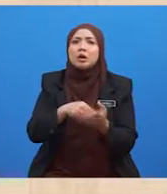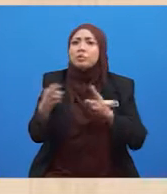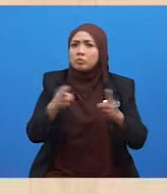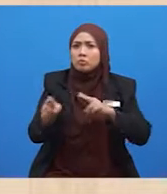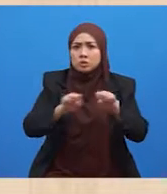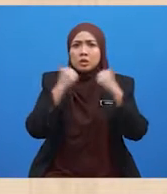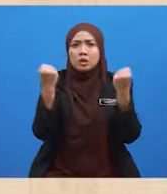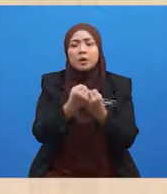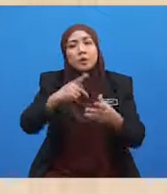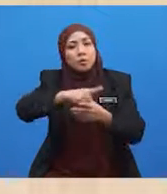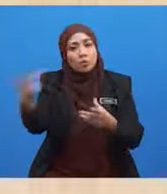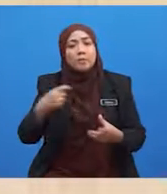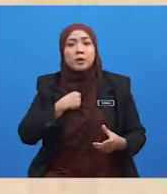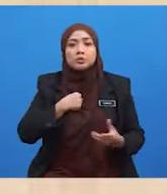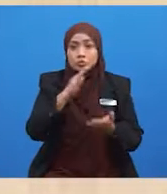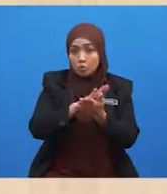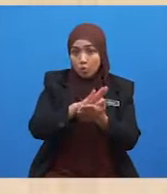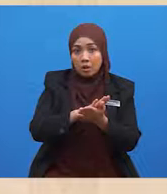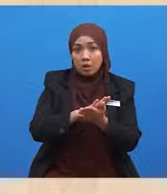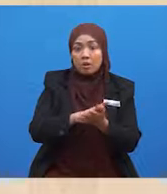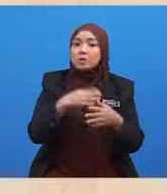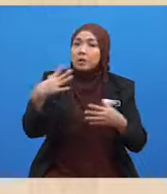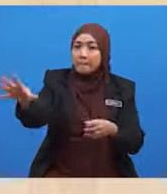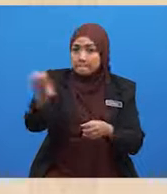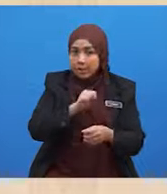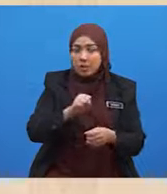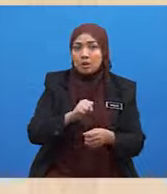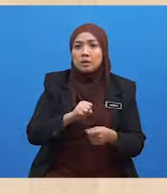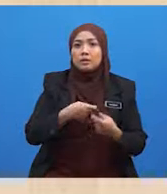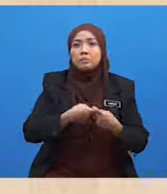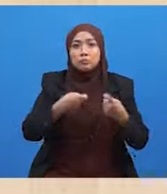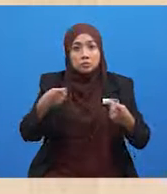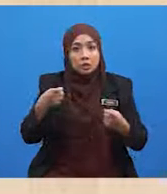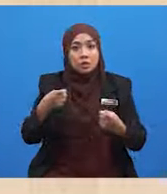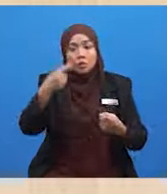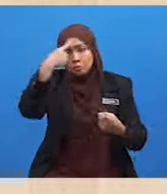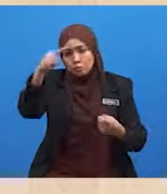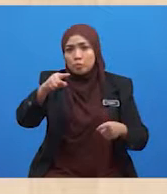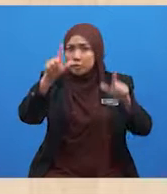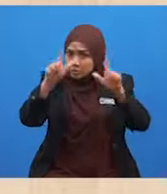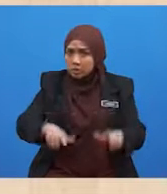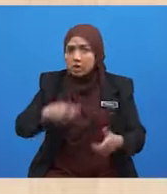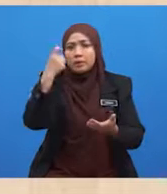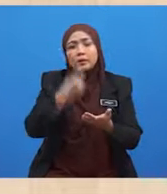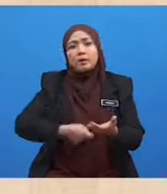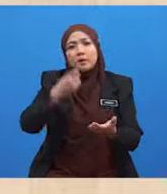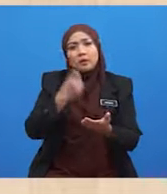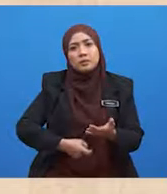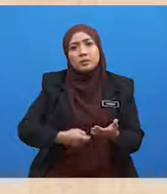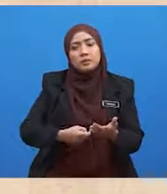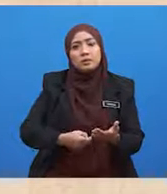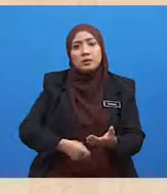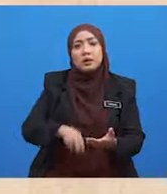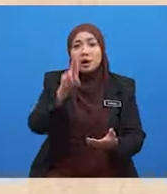pengurus Serikat penguap akaian seragam sekolah mengambil keputusan untuk meletakkan harga pakaian seragam sekolah